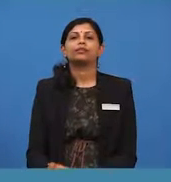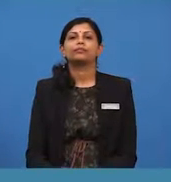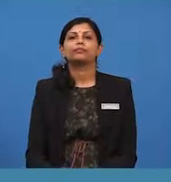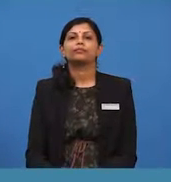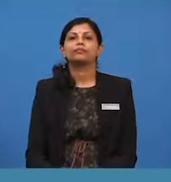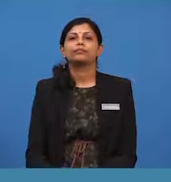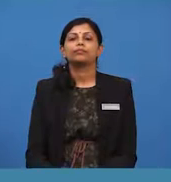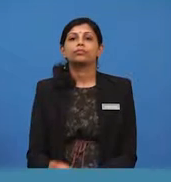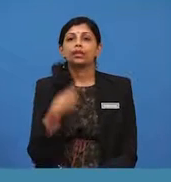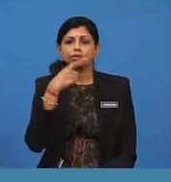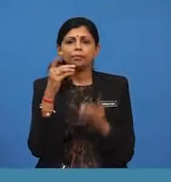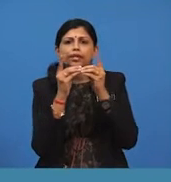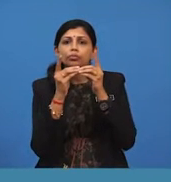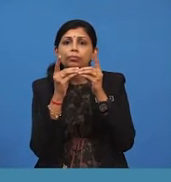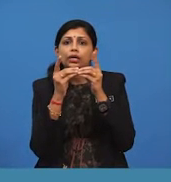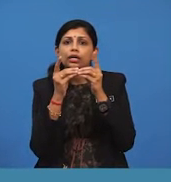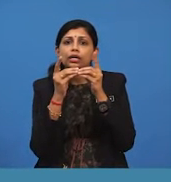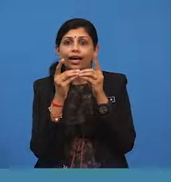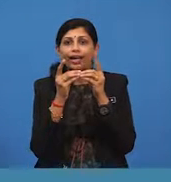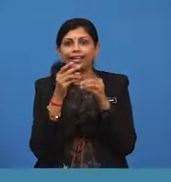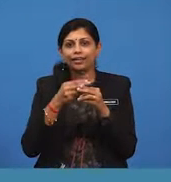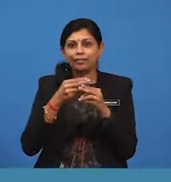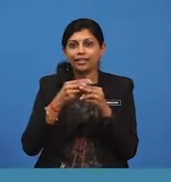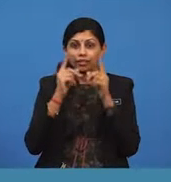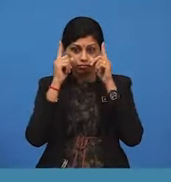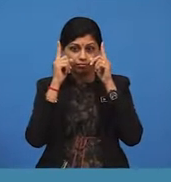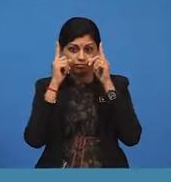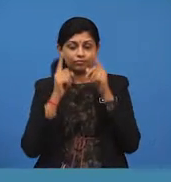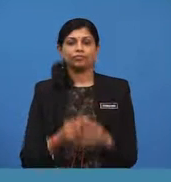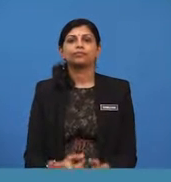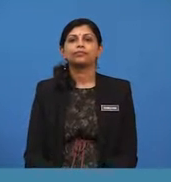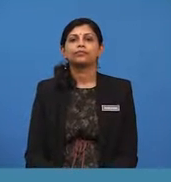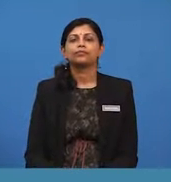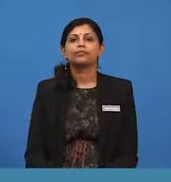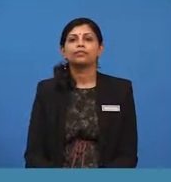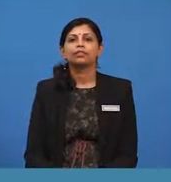elektromagnet telah ditemui oleh seorang ahli fizik bernama Michael Faraday.